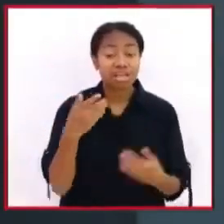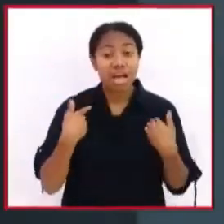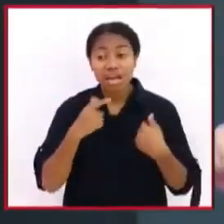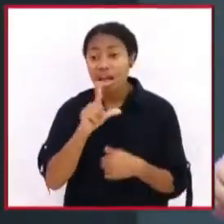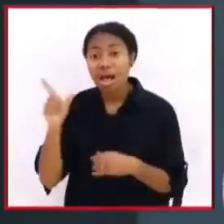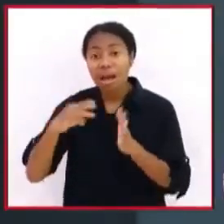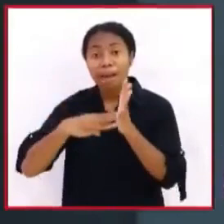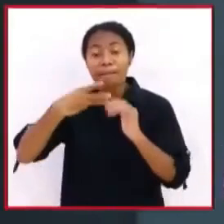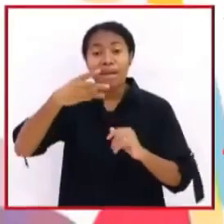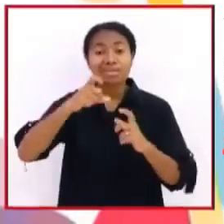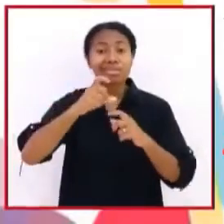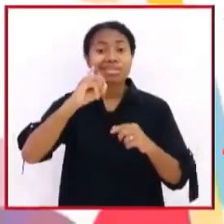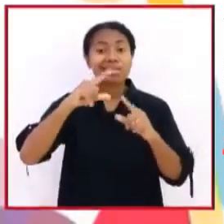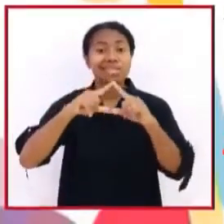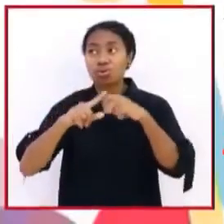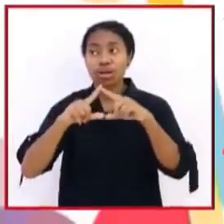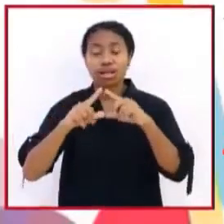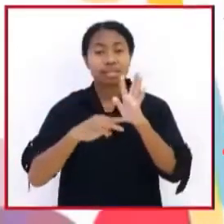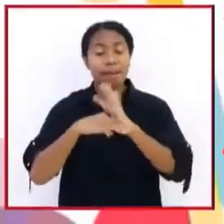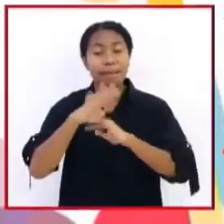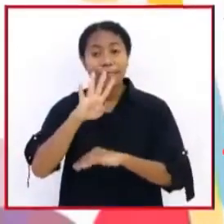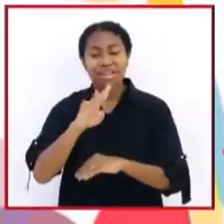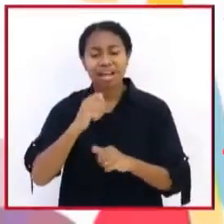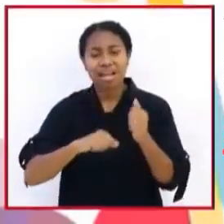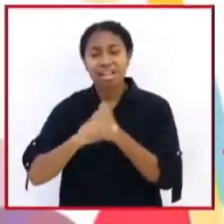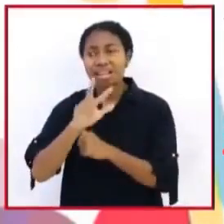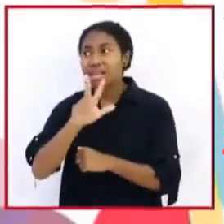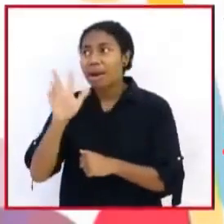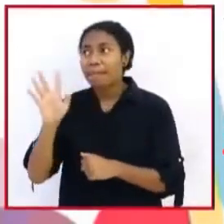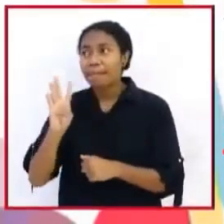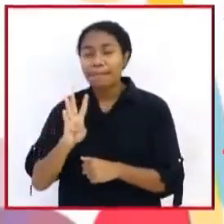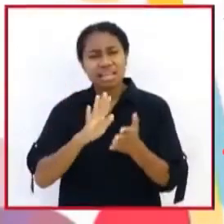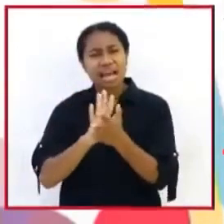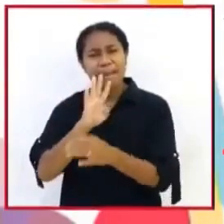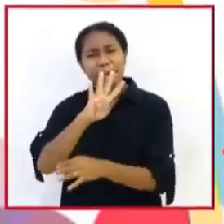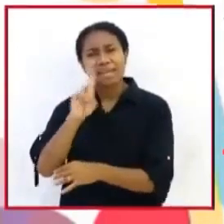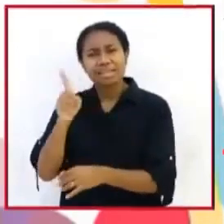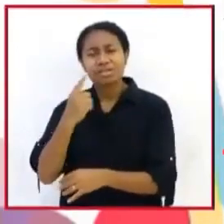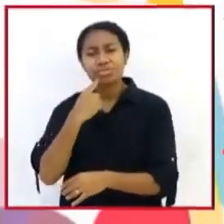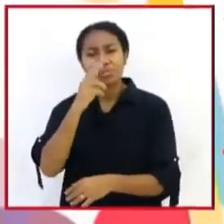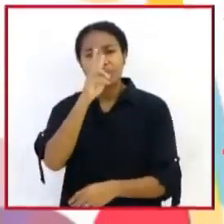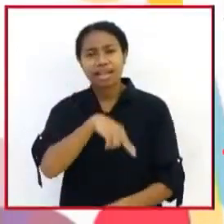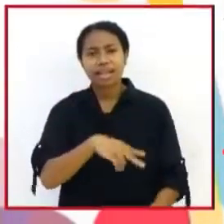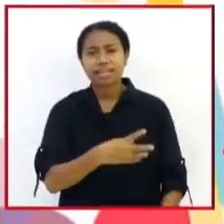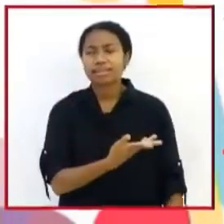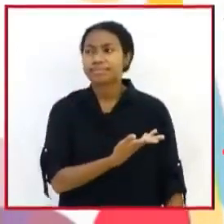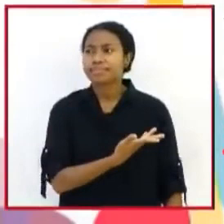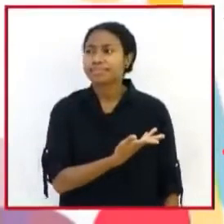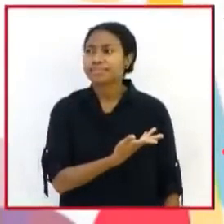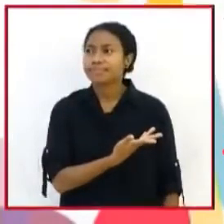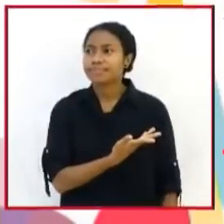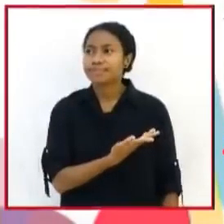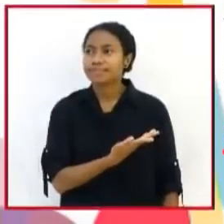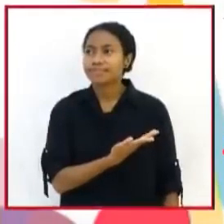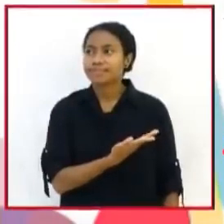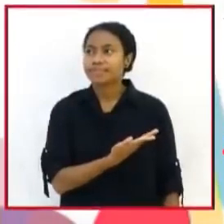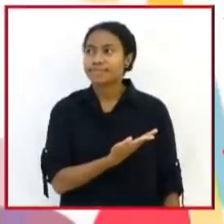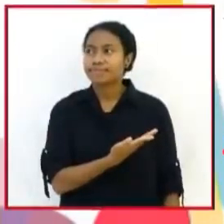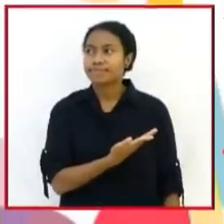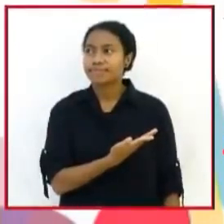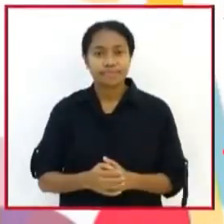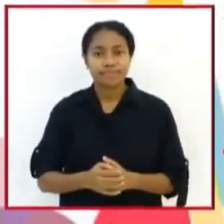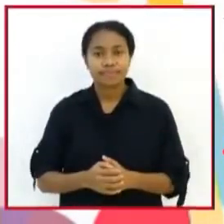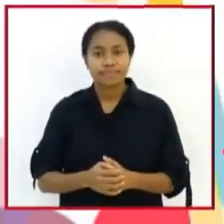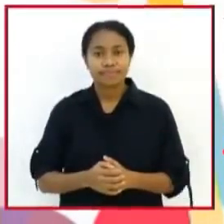Mesias 434 Hai engkau Yesus aku tahu siapa yang kau yang kudus